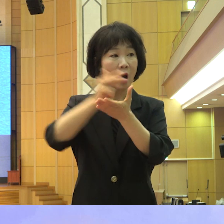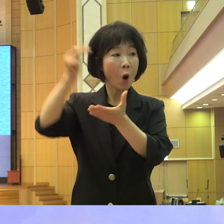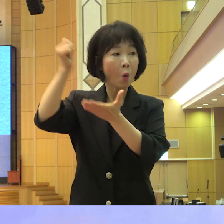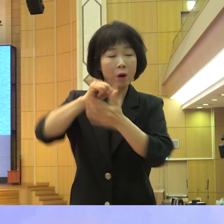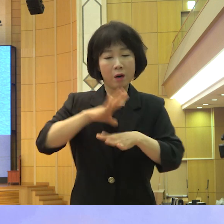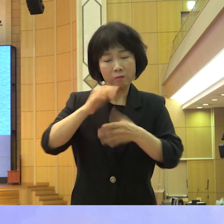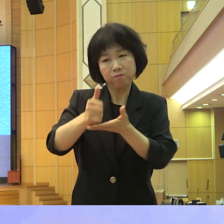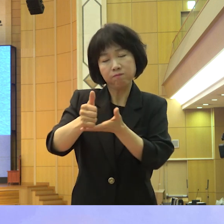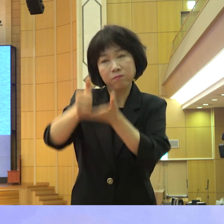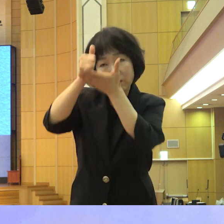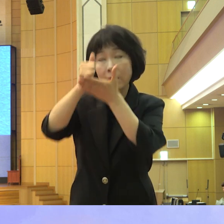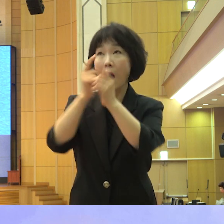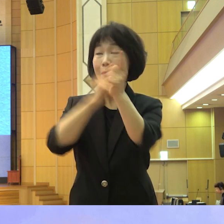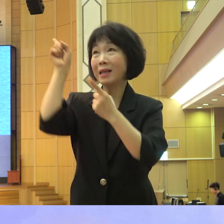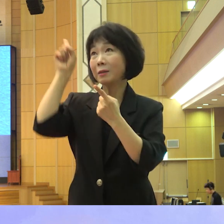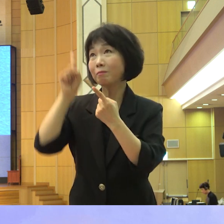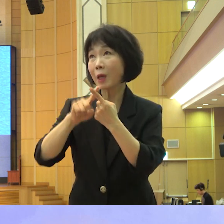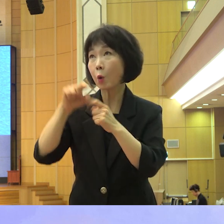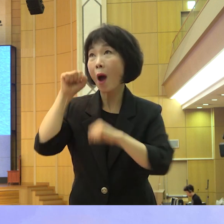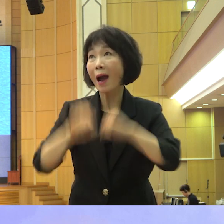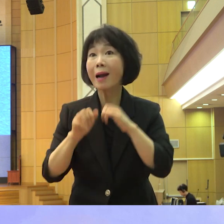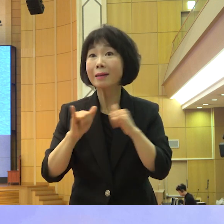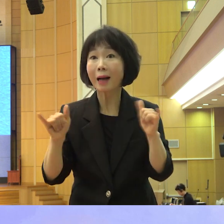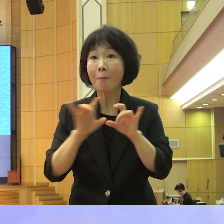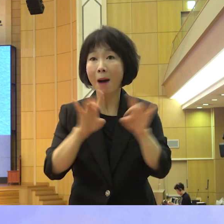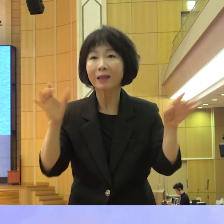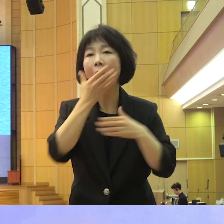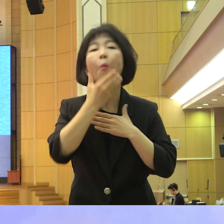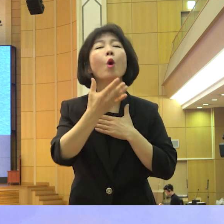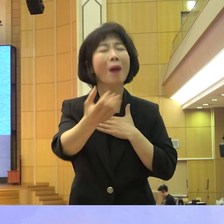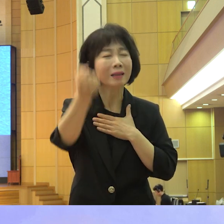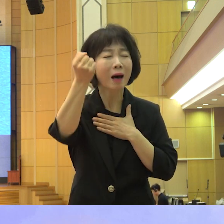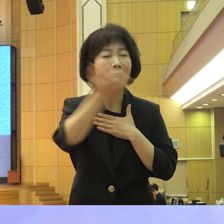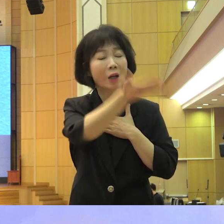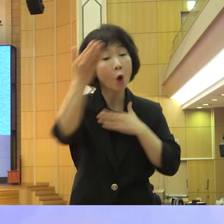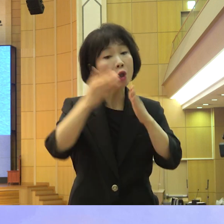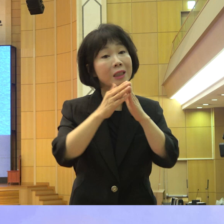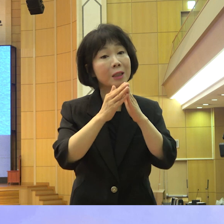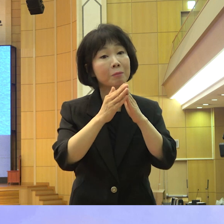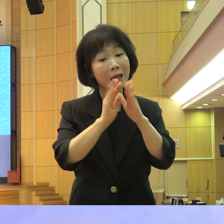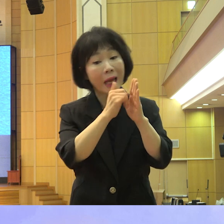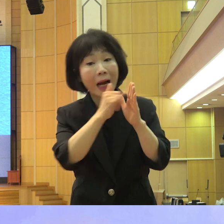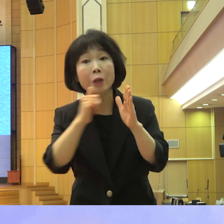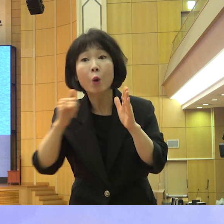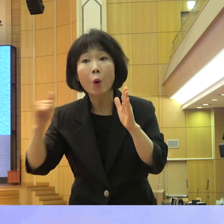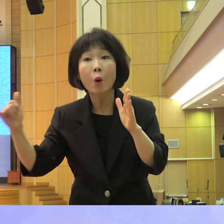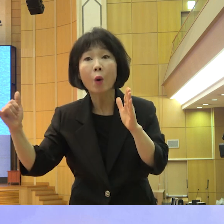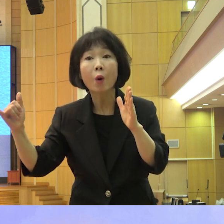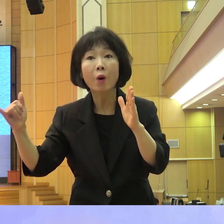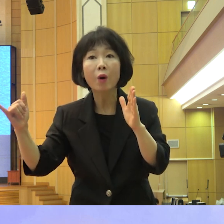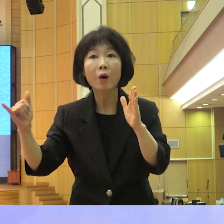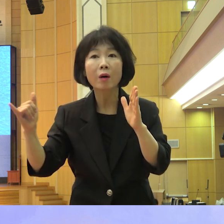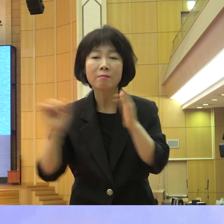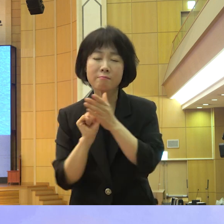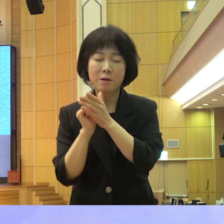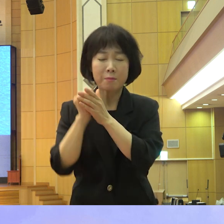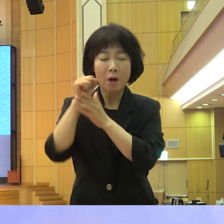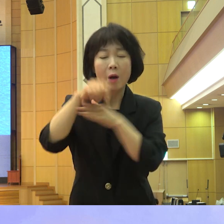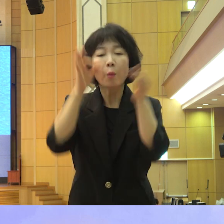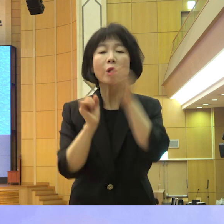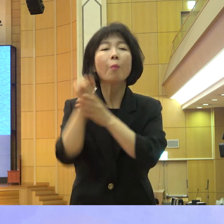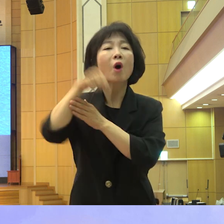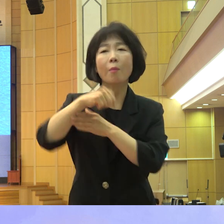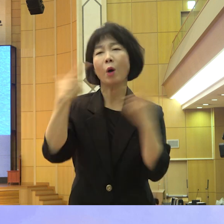여호와를 경외하며 그 도에 행하는 자마다 복이 있도다. 내 집 내실에 있는 내 아내는 결실한